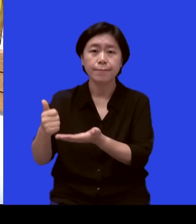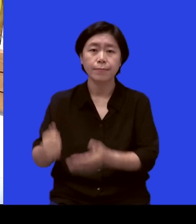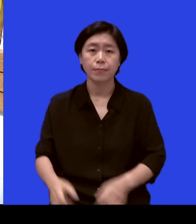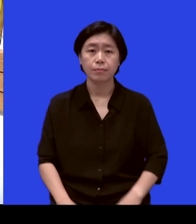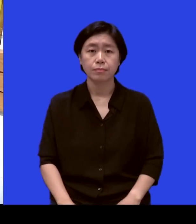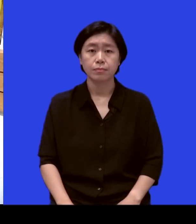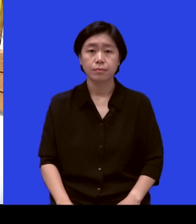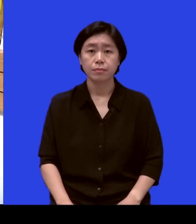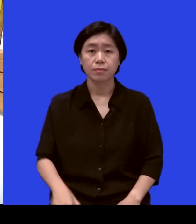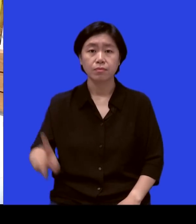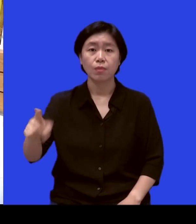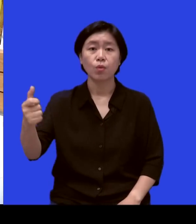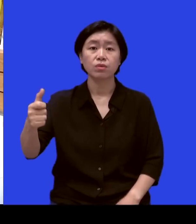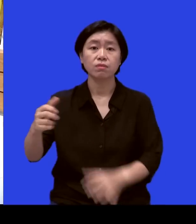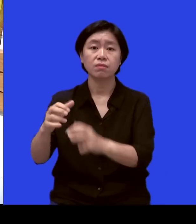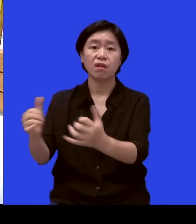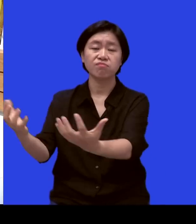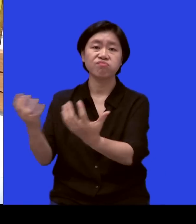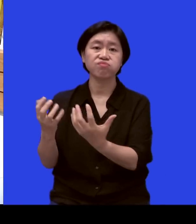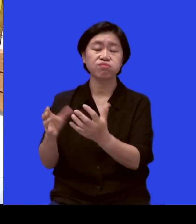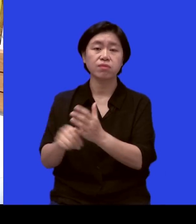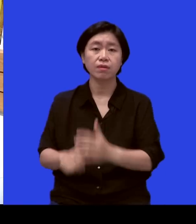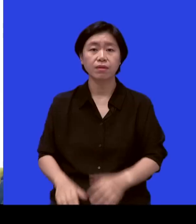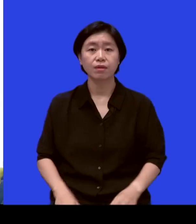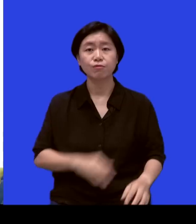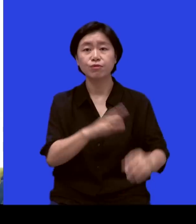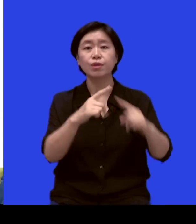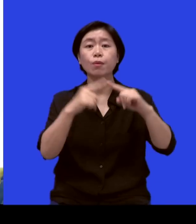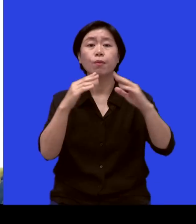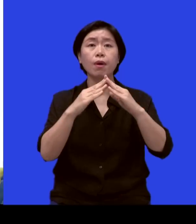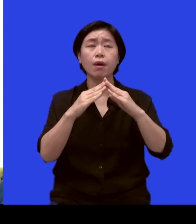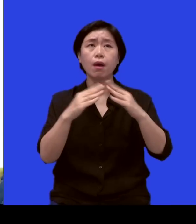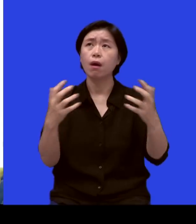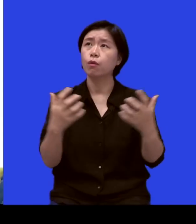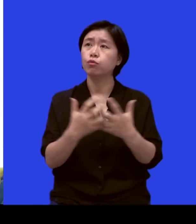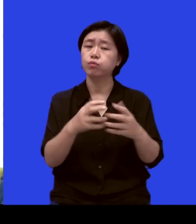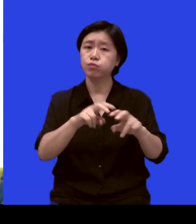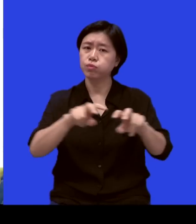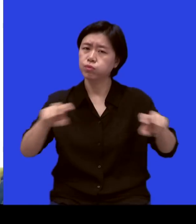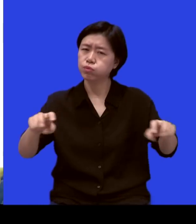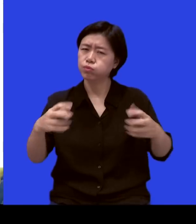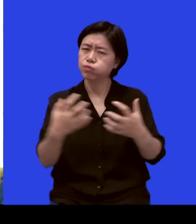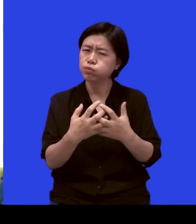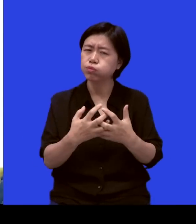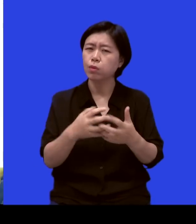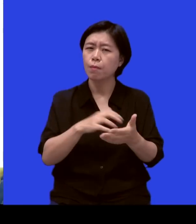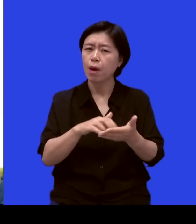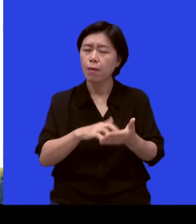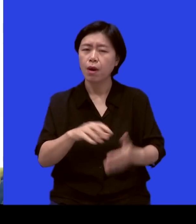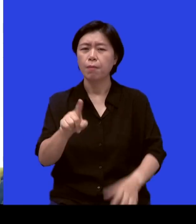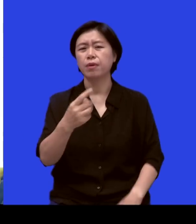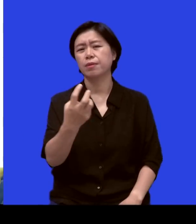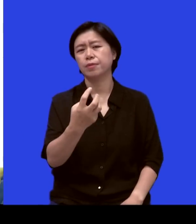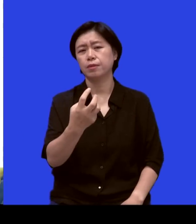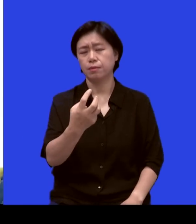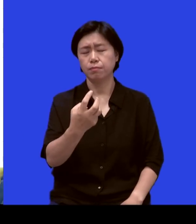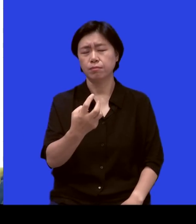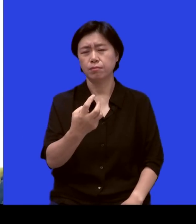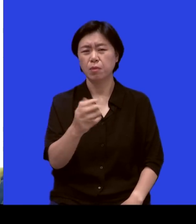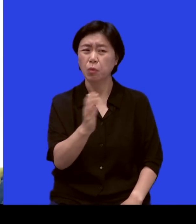이분들이 150명이 넘게 와버리니까 우리 예배당이 한 130명 이렇게 막 적당해요. 작은 예,